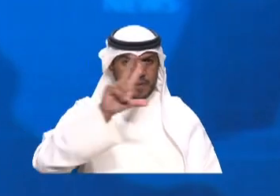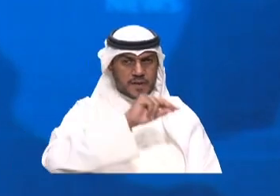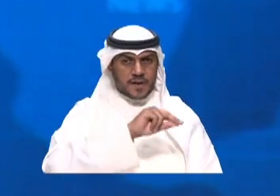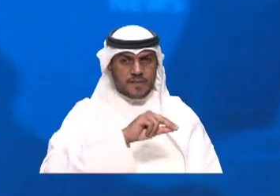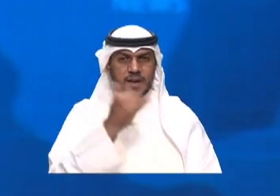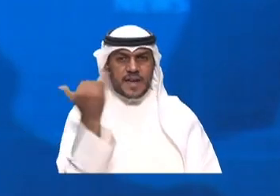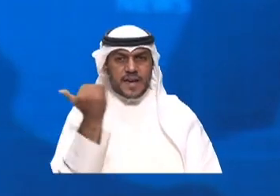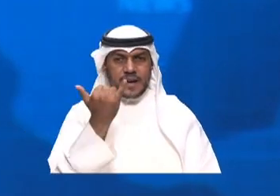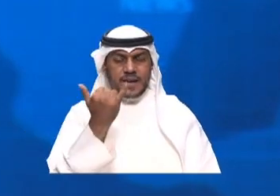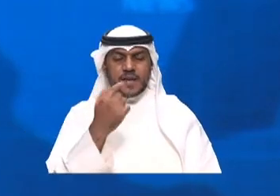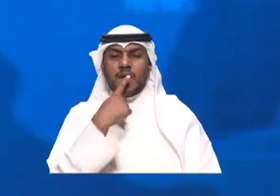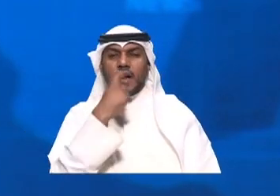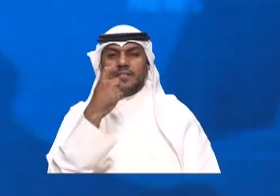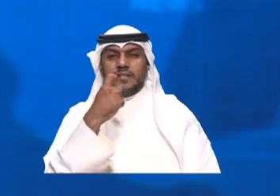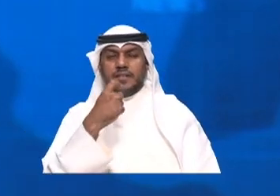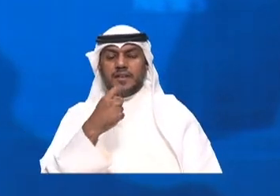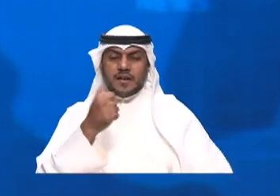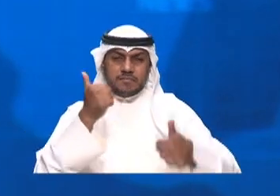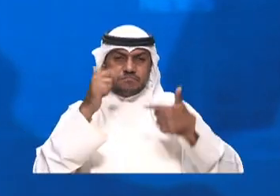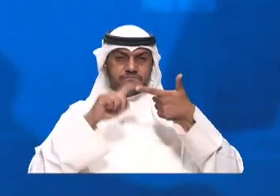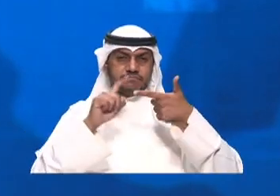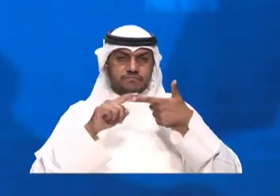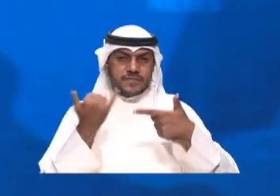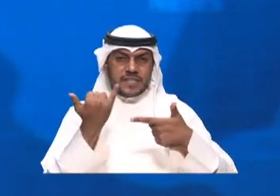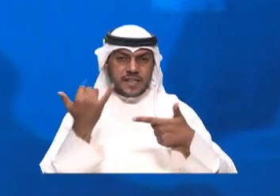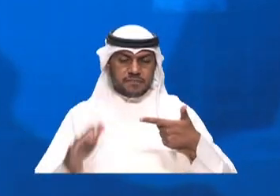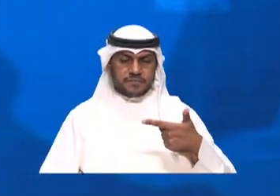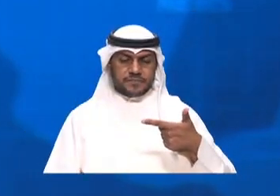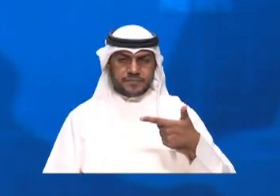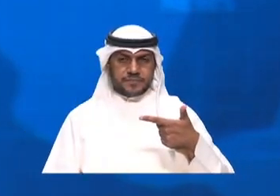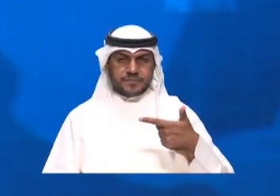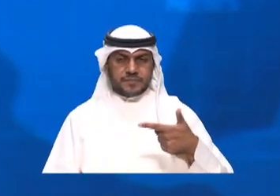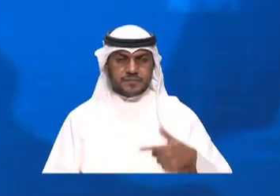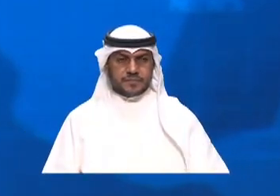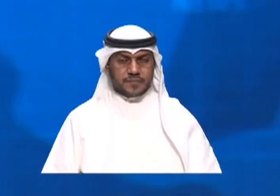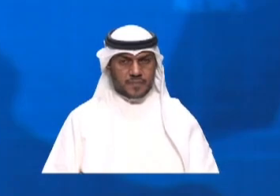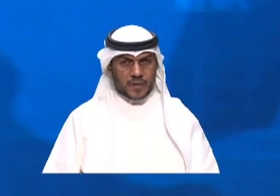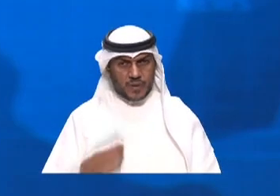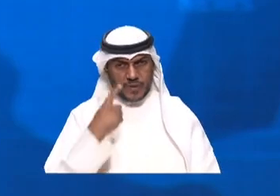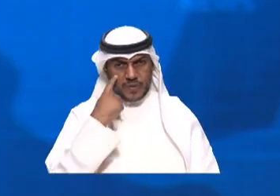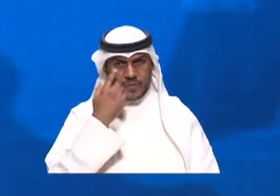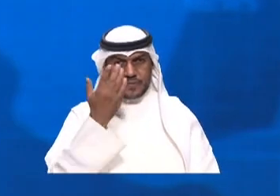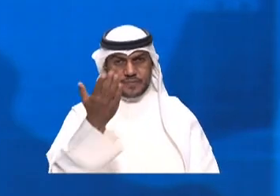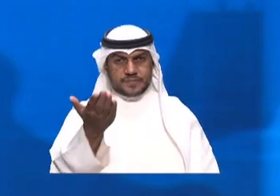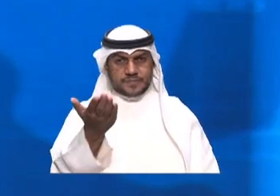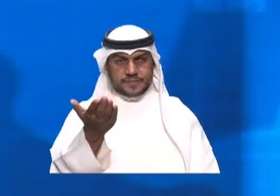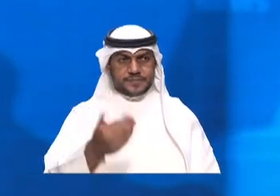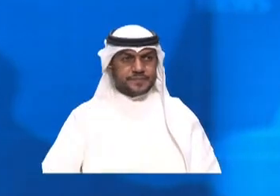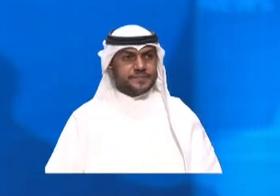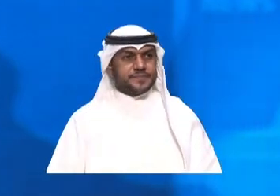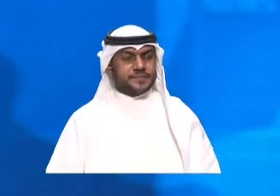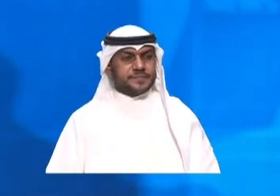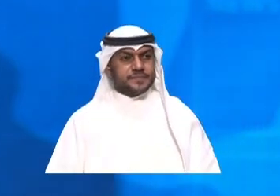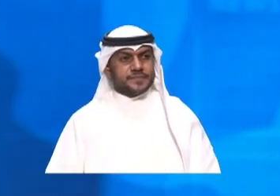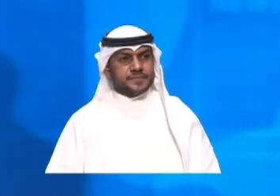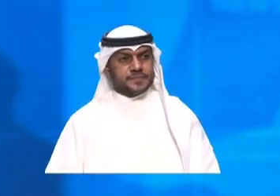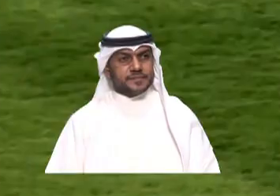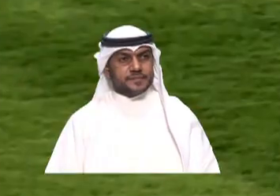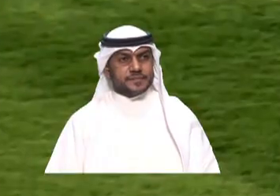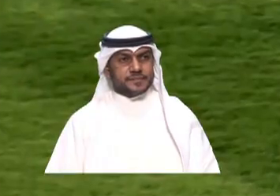6 نقاط على صدارة الترتيب العام مع ختام الجولة الثانية للدوري. تفاصيل أكثر في سياق التقرير التالي.